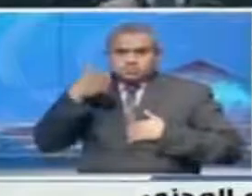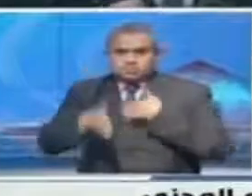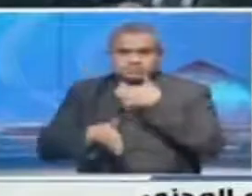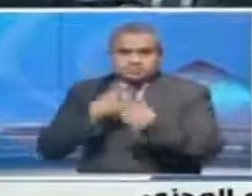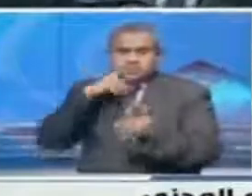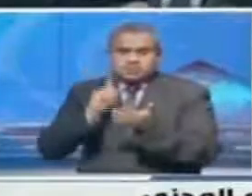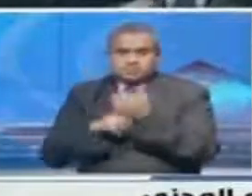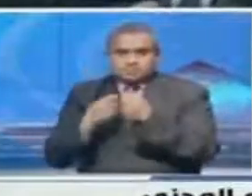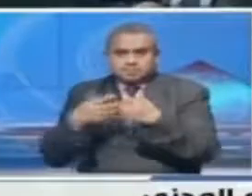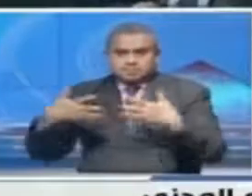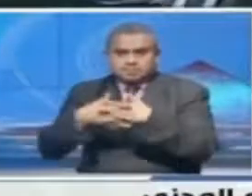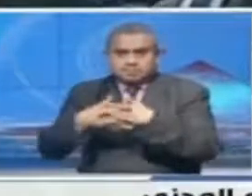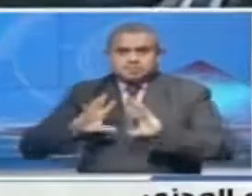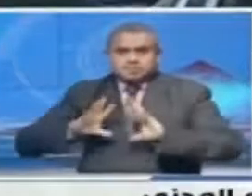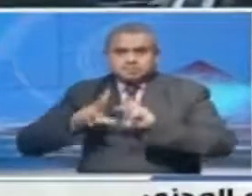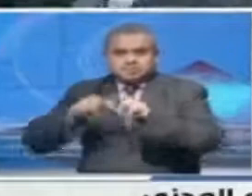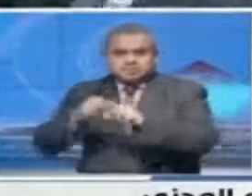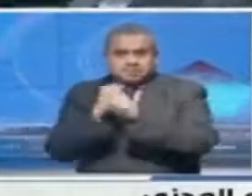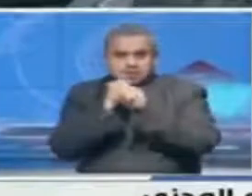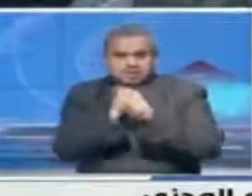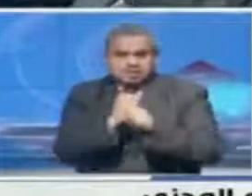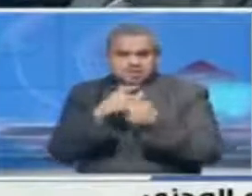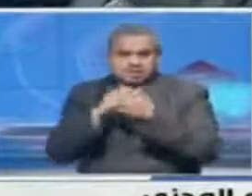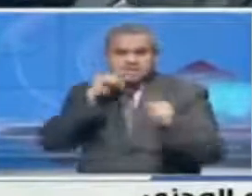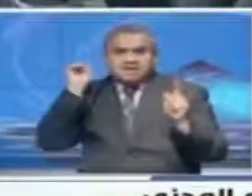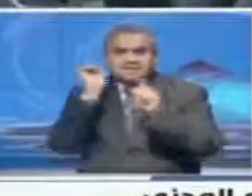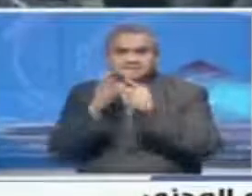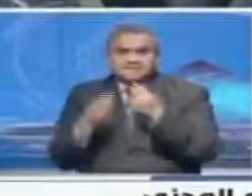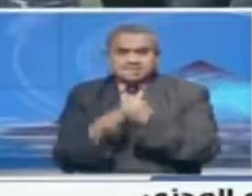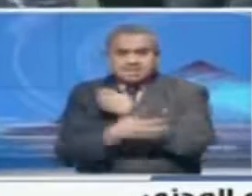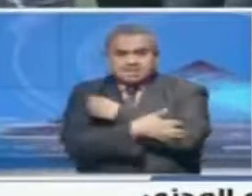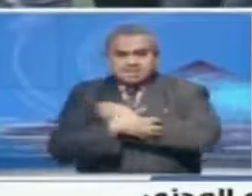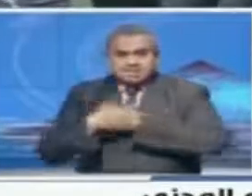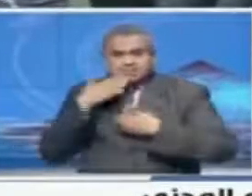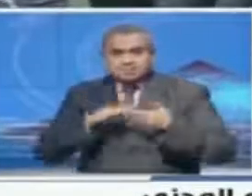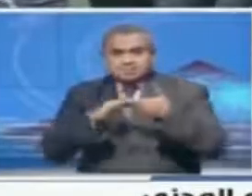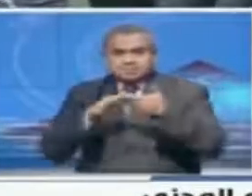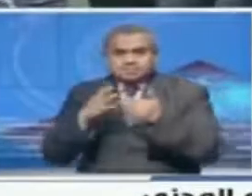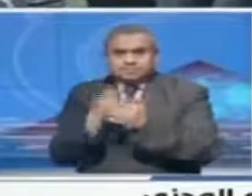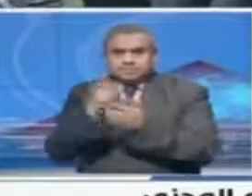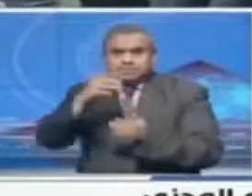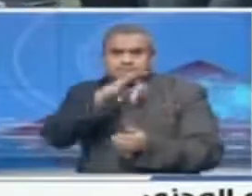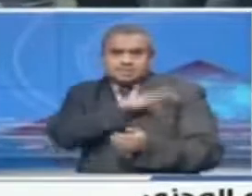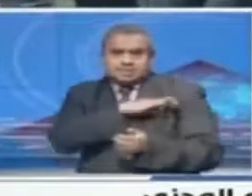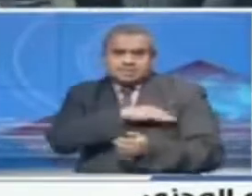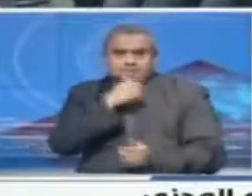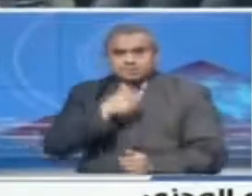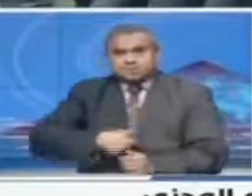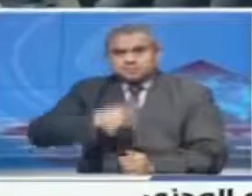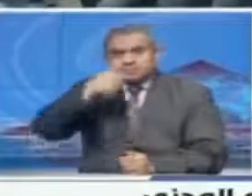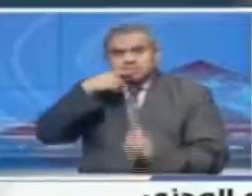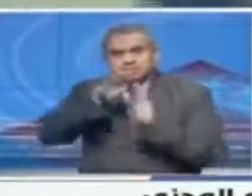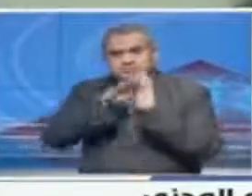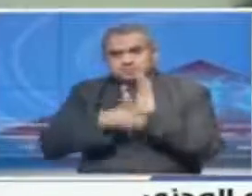المجتمعية كشركاء تنمية مستدامة للفئات الاكثر احتياجا. عائد على المواطن هيبقى حاجات كتيره